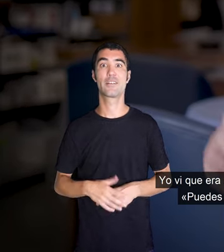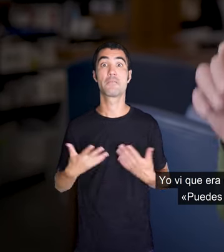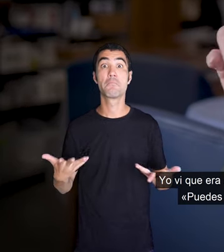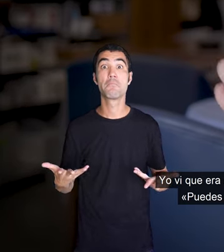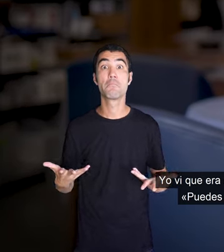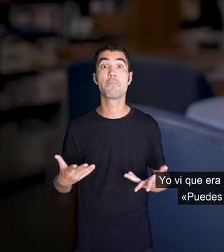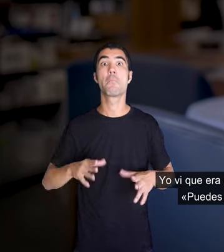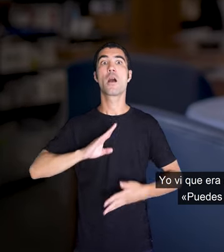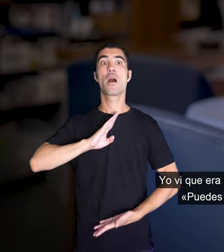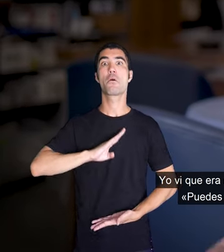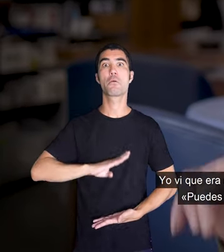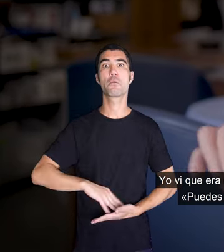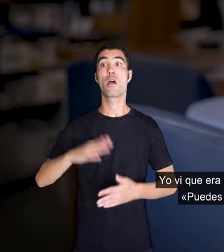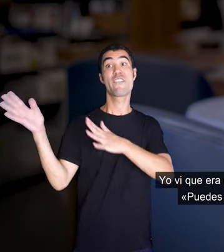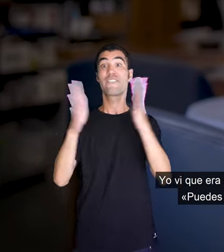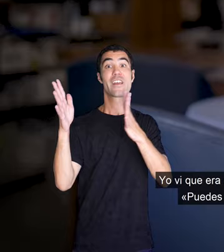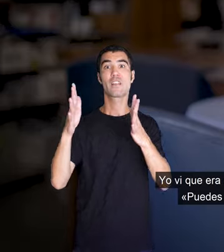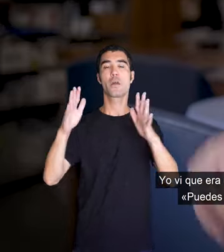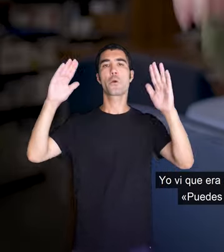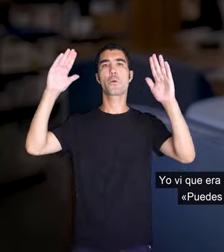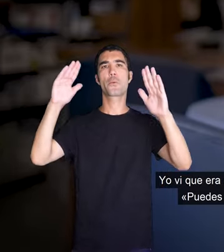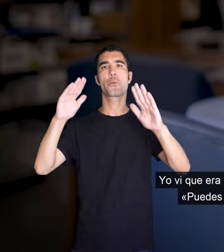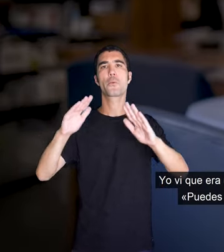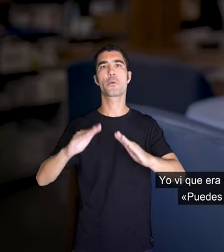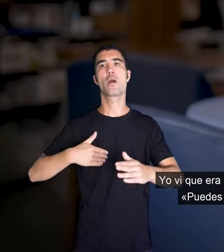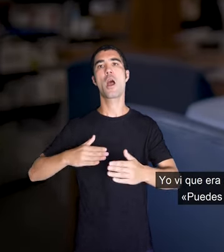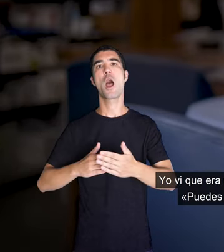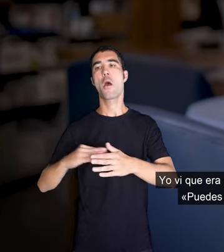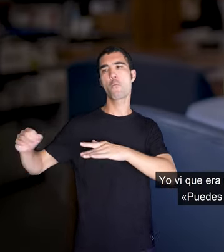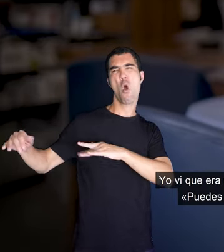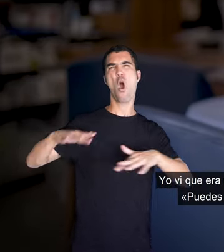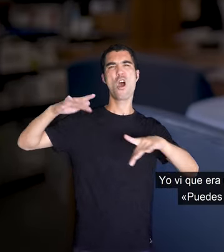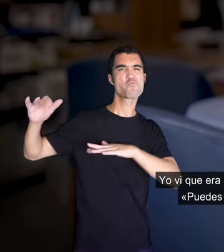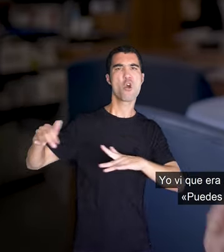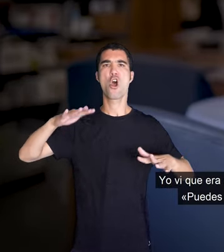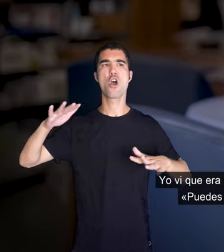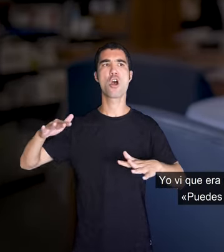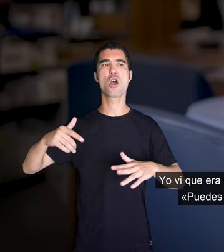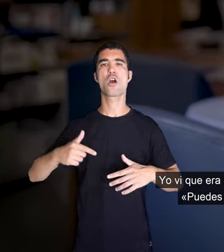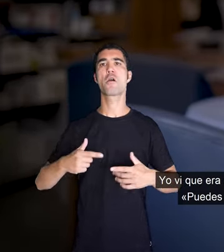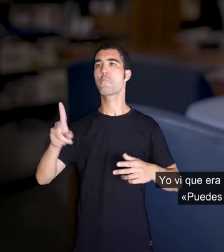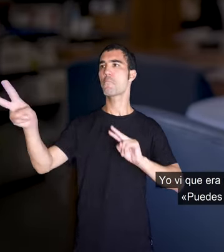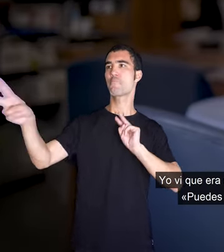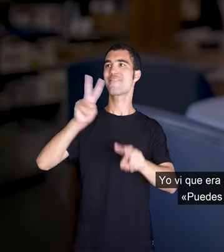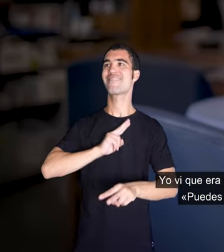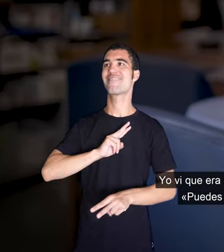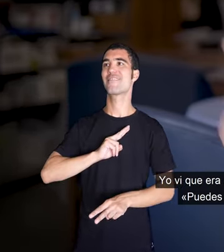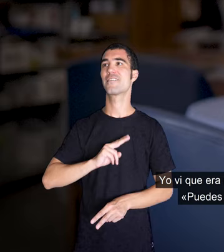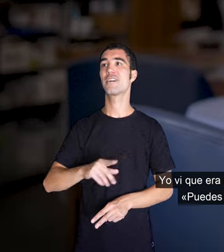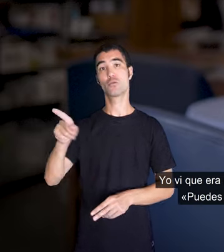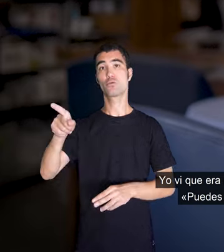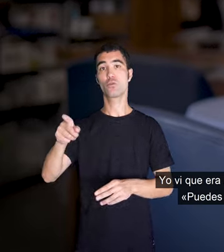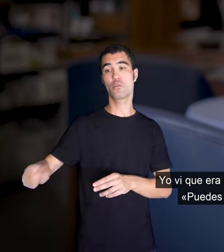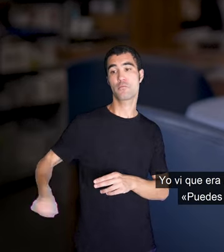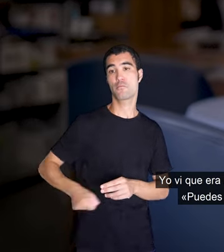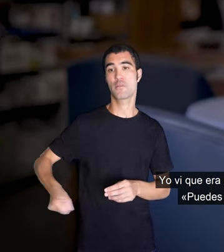I res, menys mal que el vent va calmar, una marota. I m'havia dit, poten estimó,